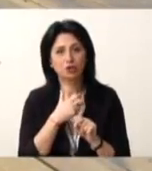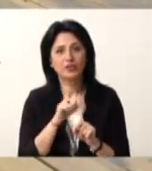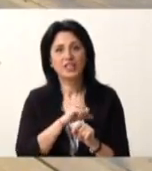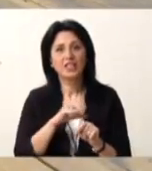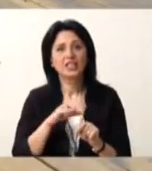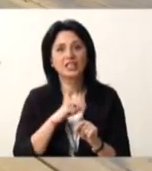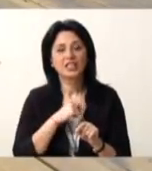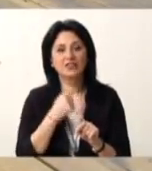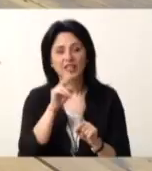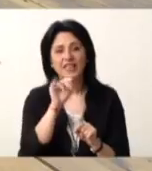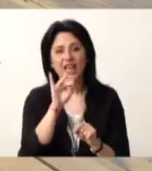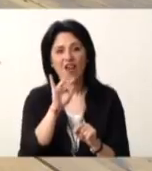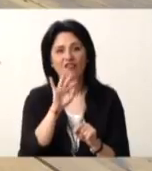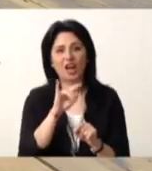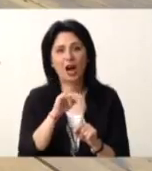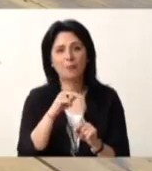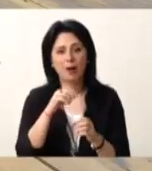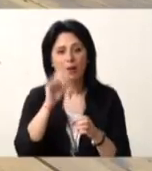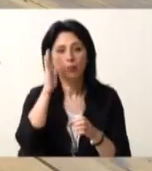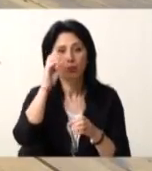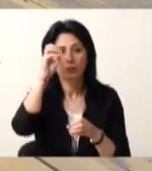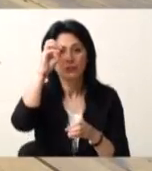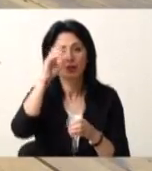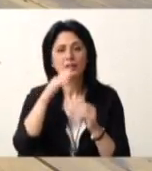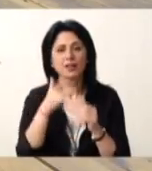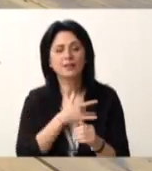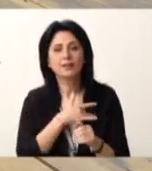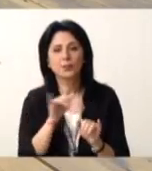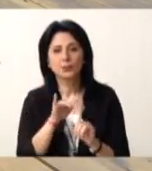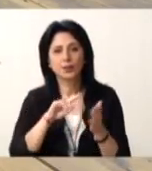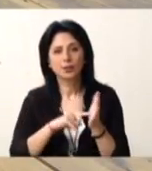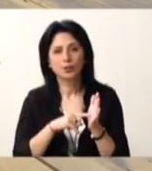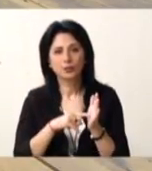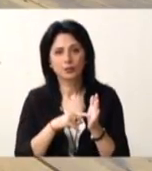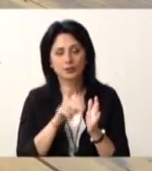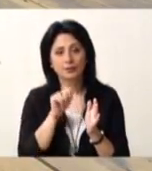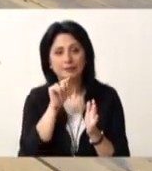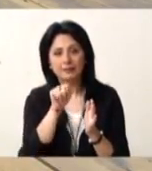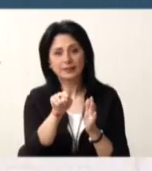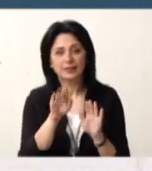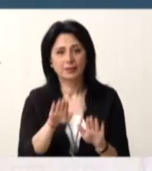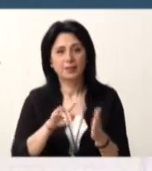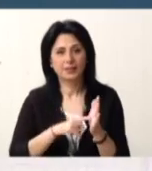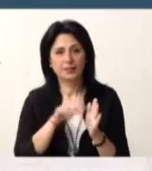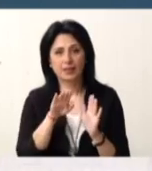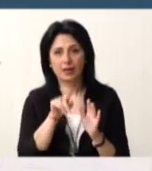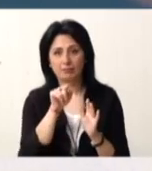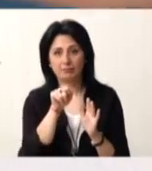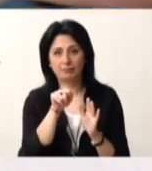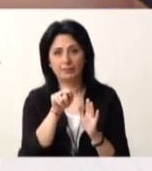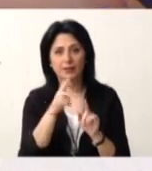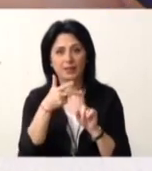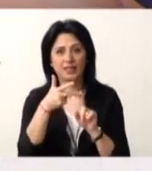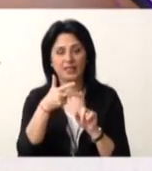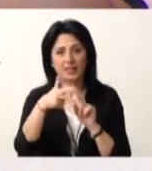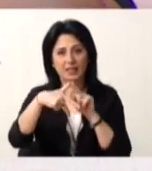თვითონ დიაფრაგმის საყლაპავი ხვრელის. ანუ ეს დაახლოებით სად არის? ეს დაახლოებით აი აქ არის.